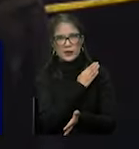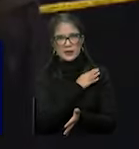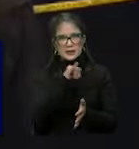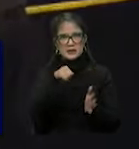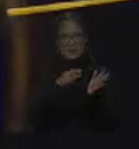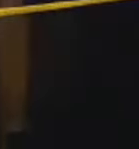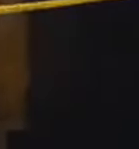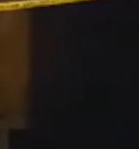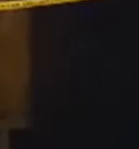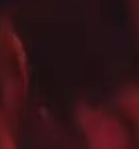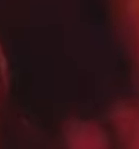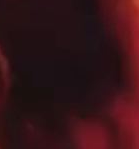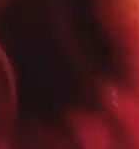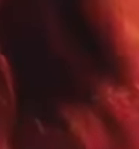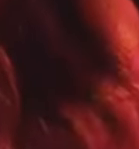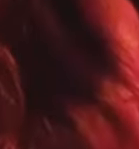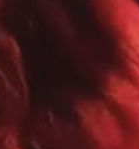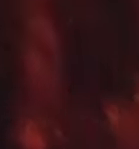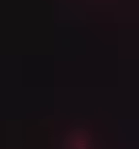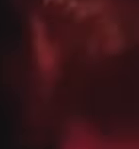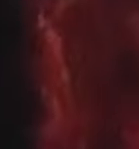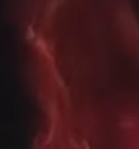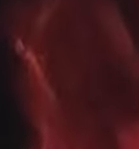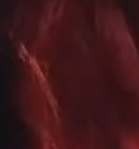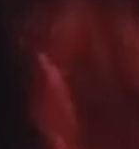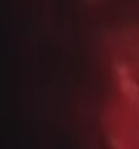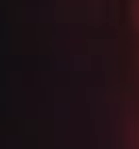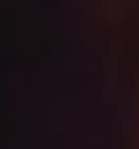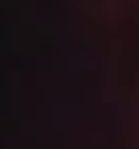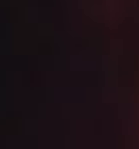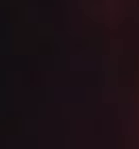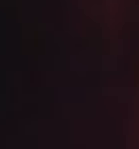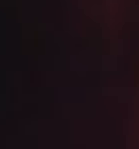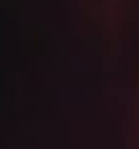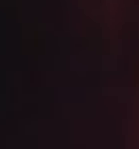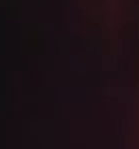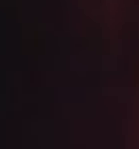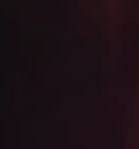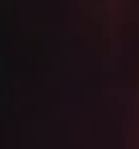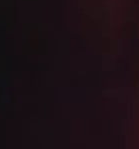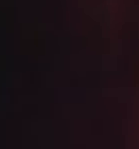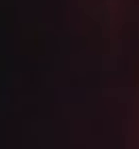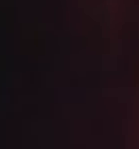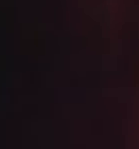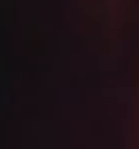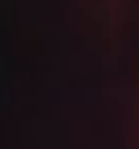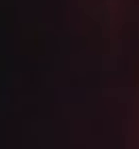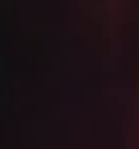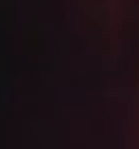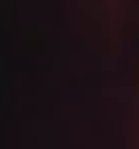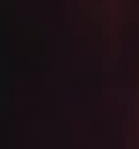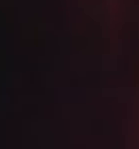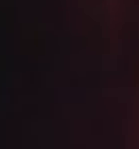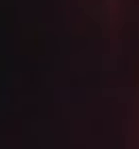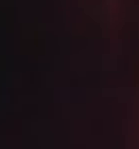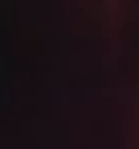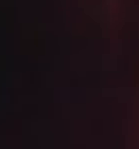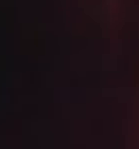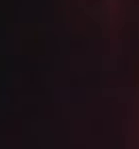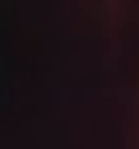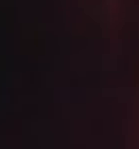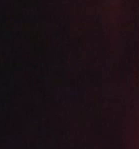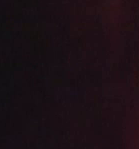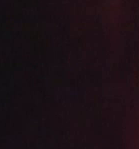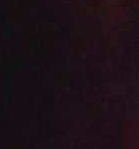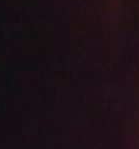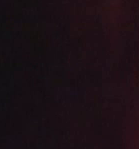dan Sri Wulan Trisna istrinya terkendala karena kondisi jasad yang sudah membusuk. Polisi masih menunggu hasil otopsi untuk